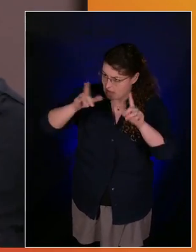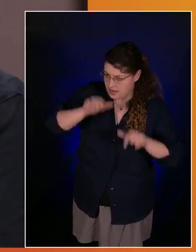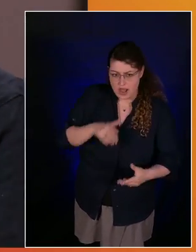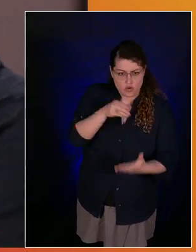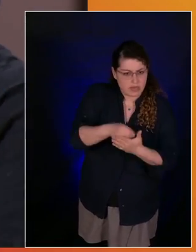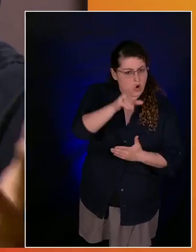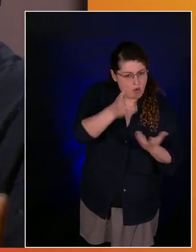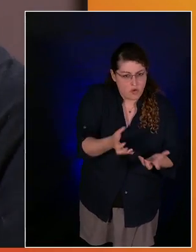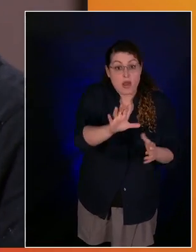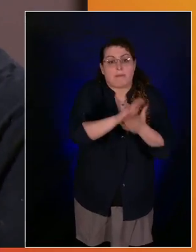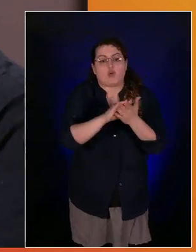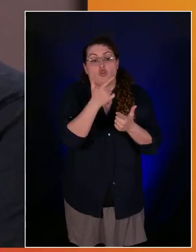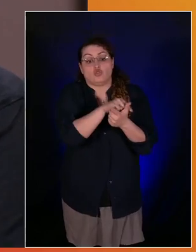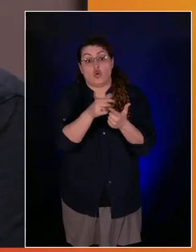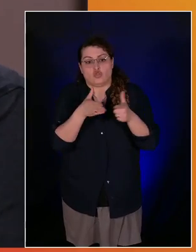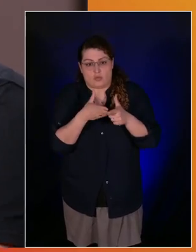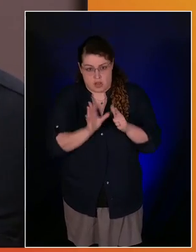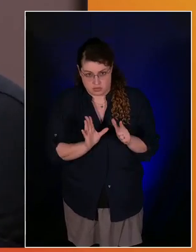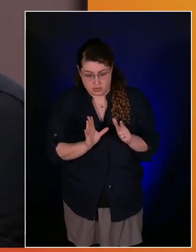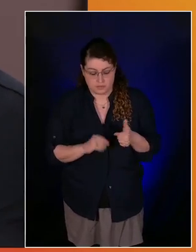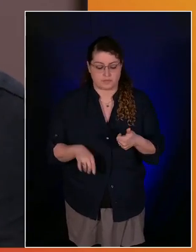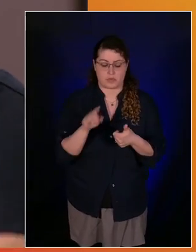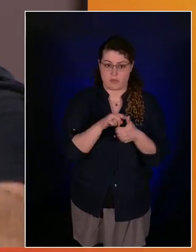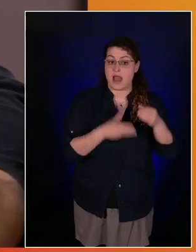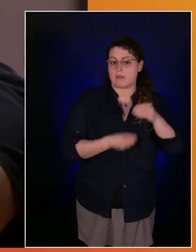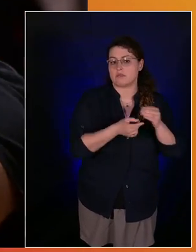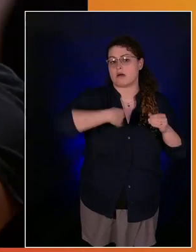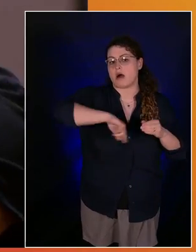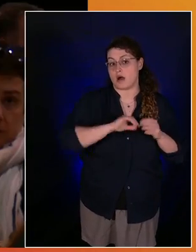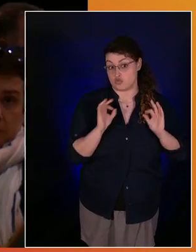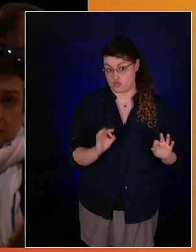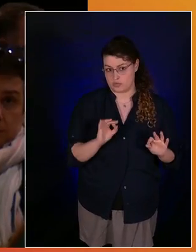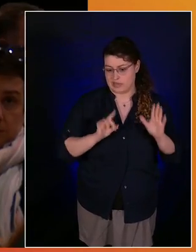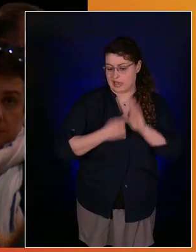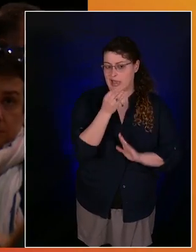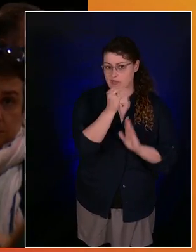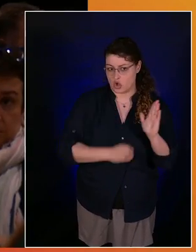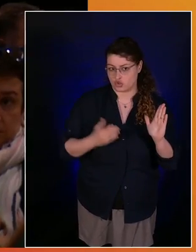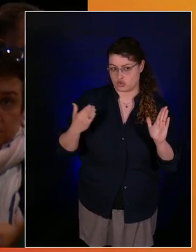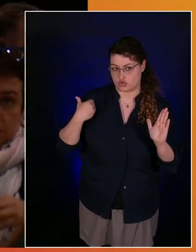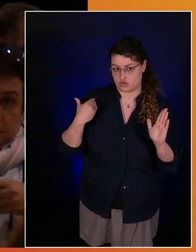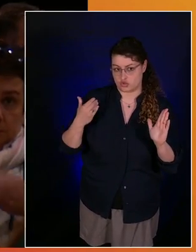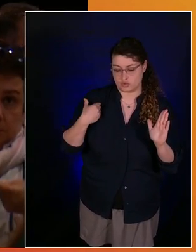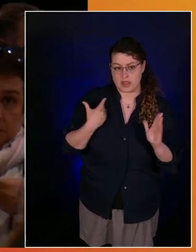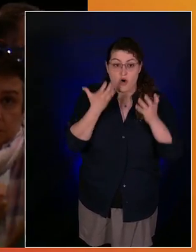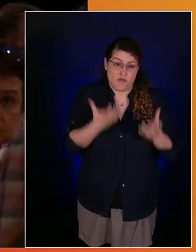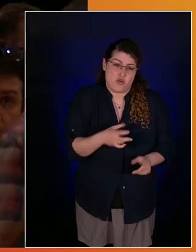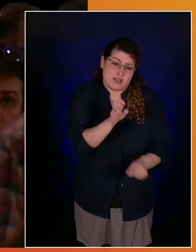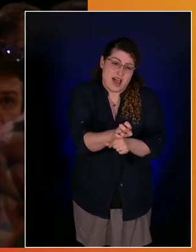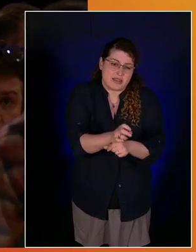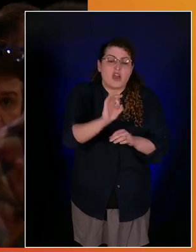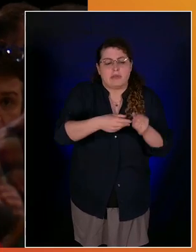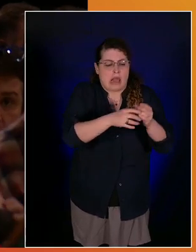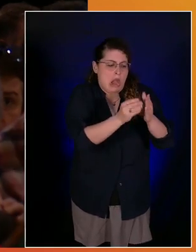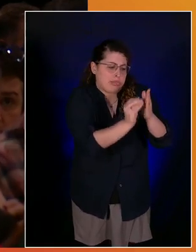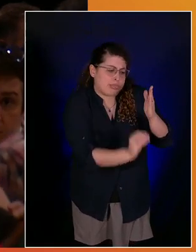terminé juste deux demande du coup c'est évidemment que notre amendement alors il a été réécrit on demande à ce qu'il soit maintenu alors il était trop